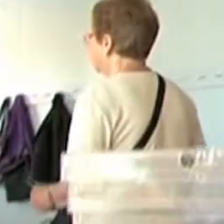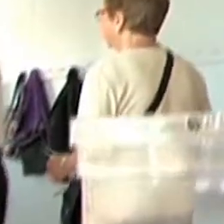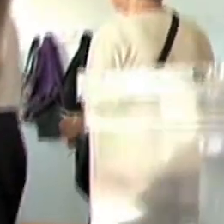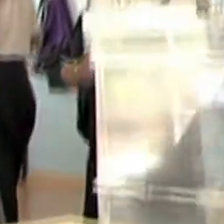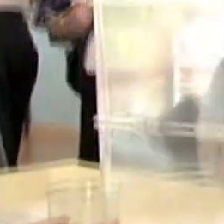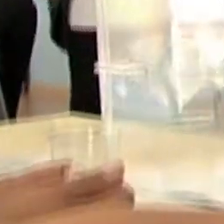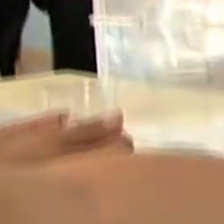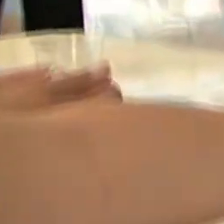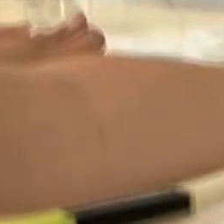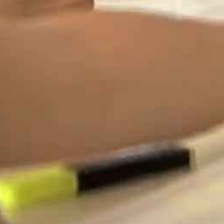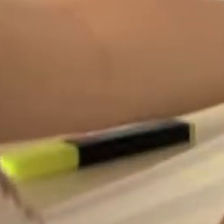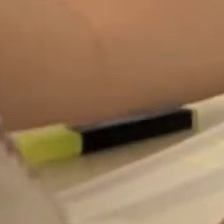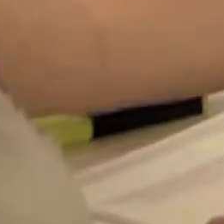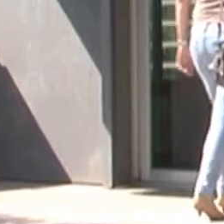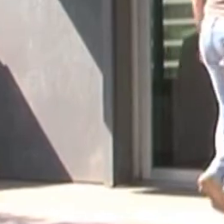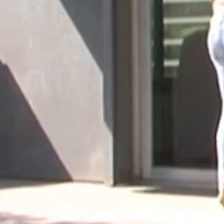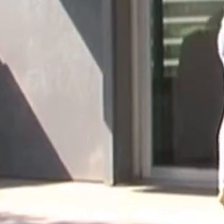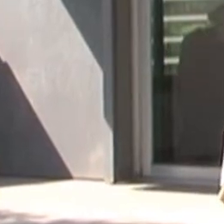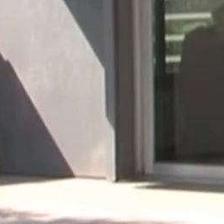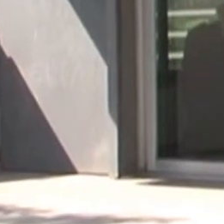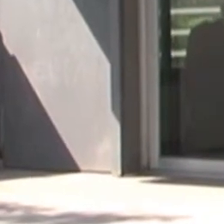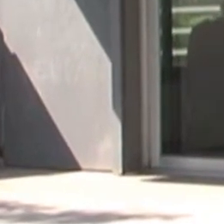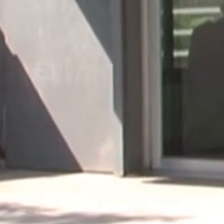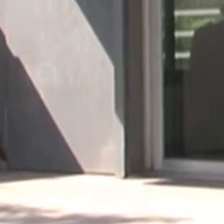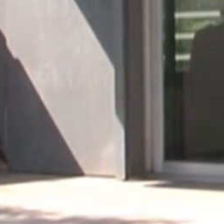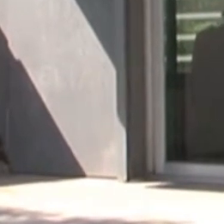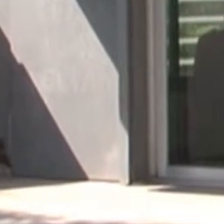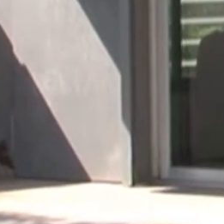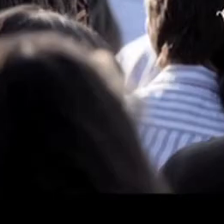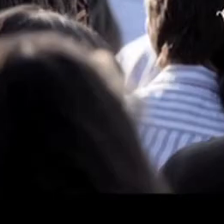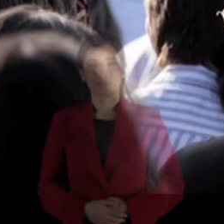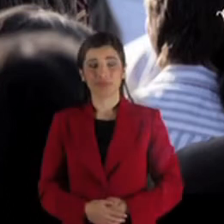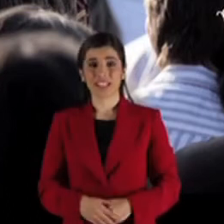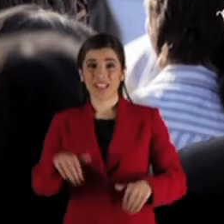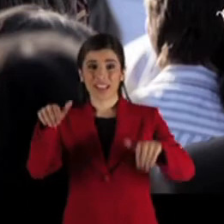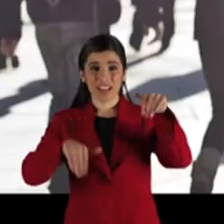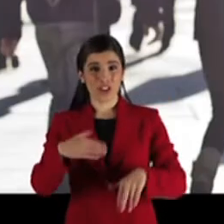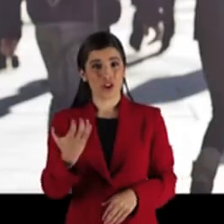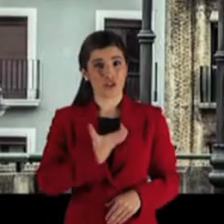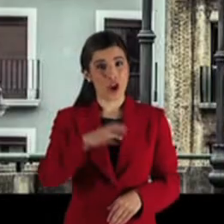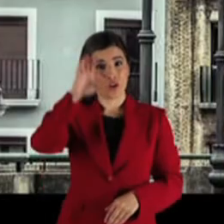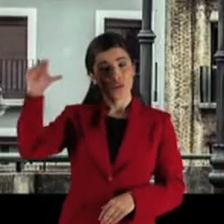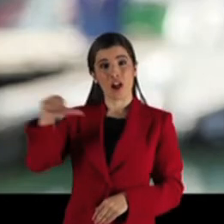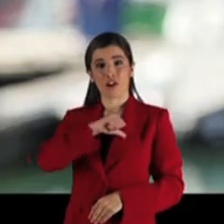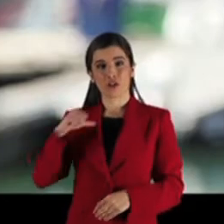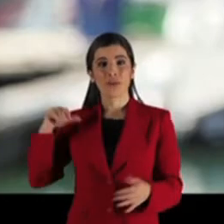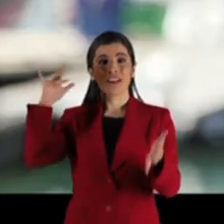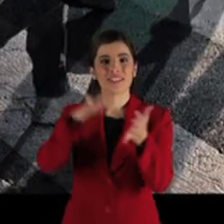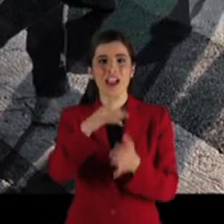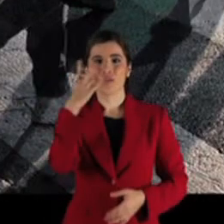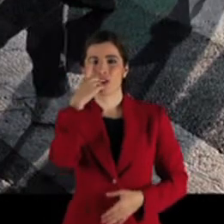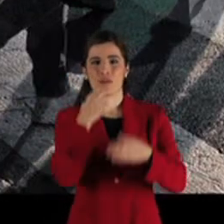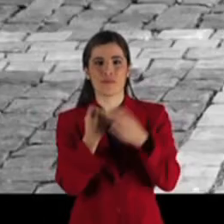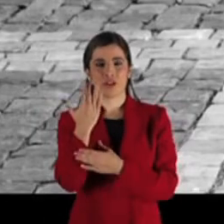un total de 73 meses distribuïdes a 14 col·legis electorals. Per exercir el dret a vot de manera